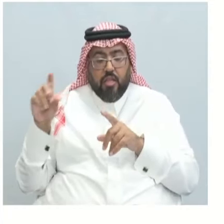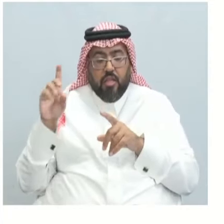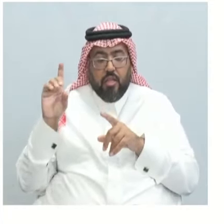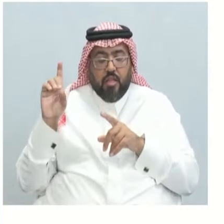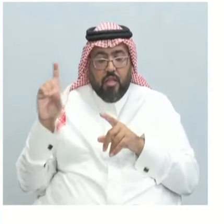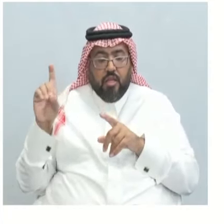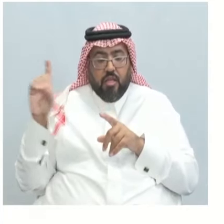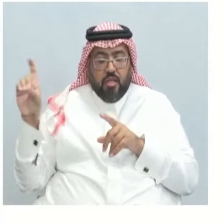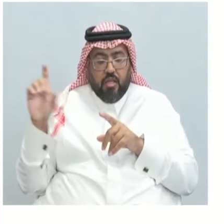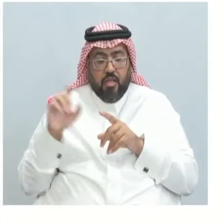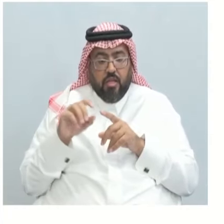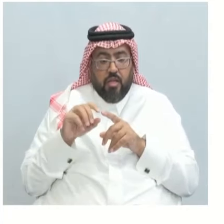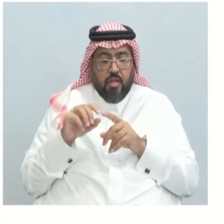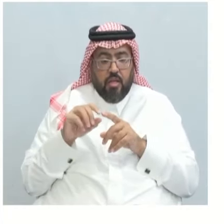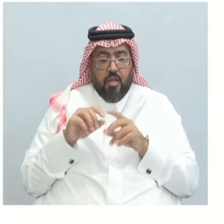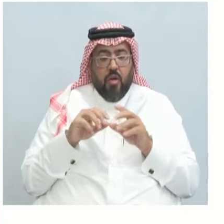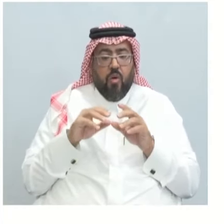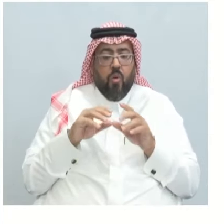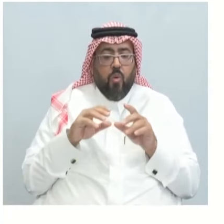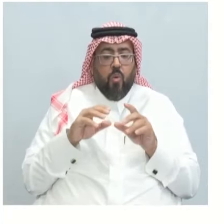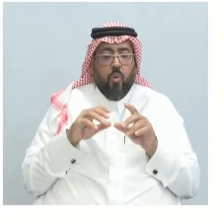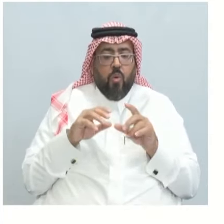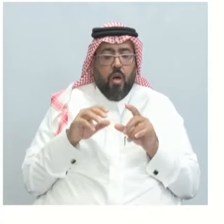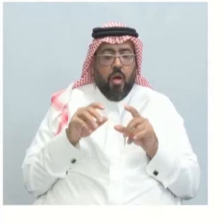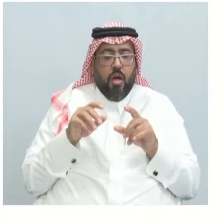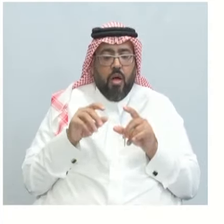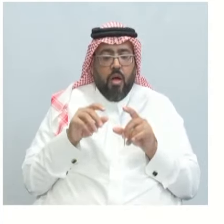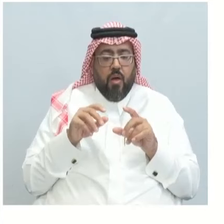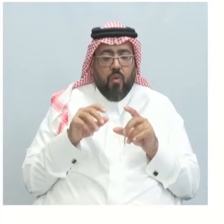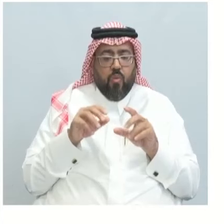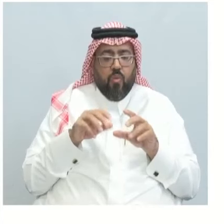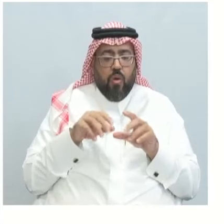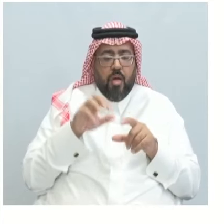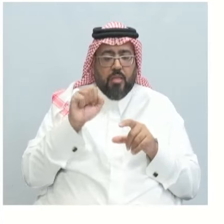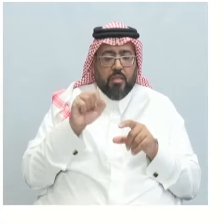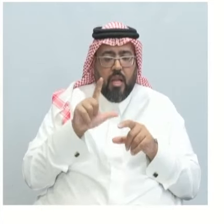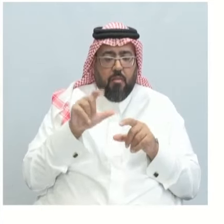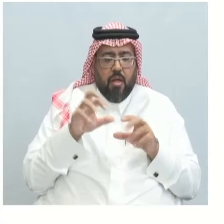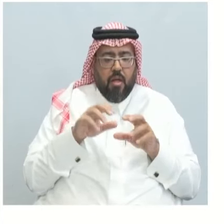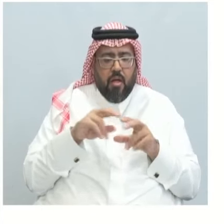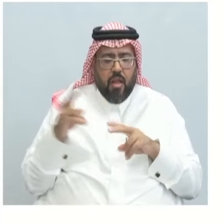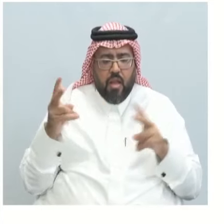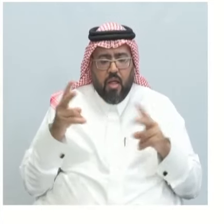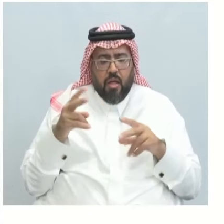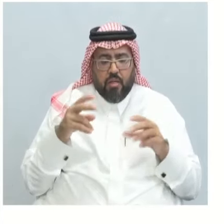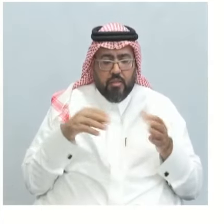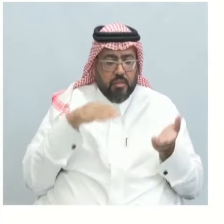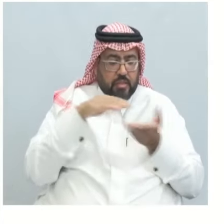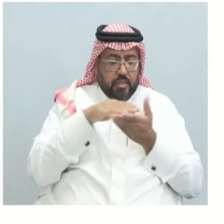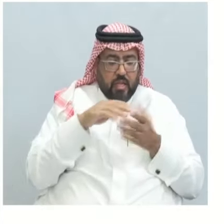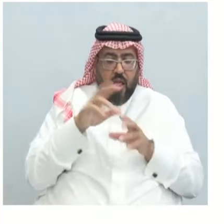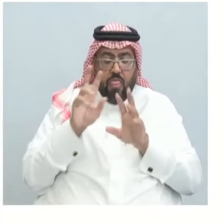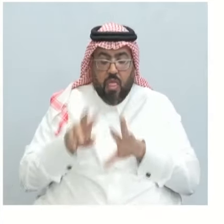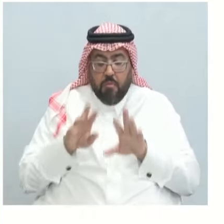ذ الحاله الصلبه اس اس دي فيما يتعلق بالغاء التجزئه بان محركات الاقراص